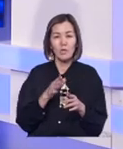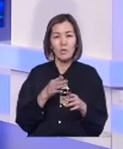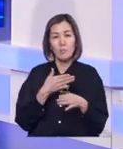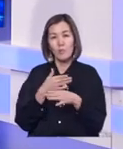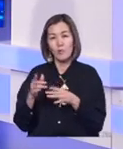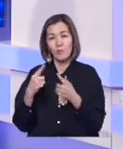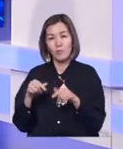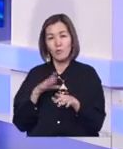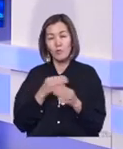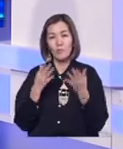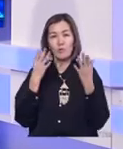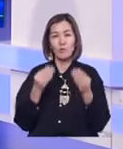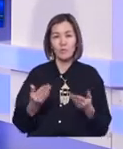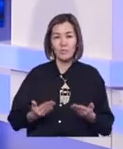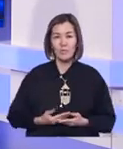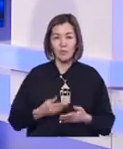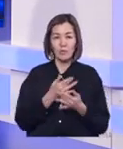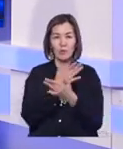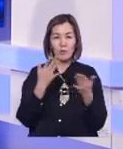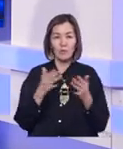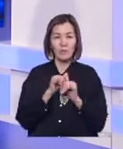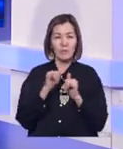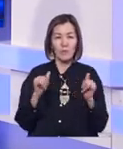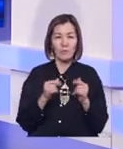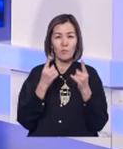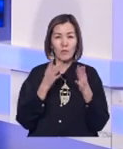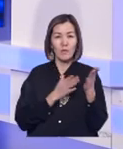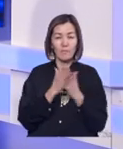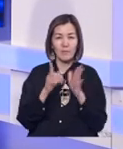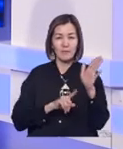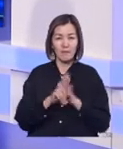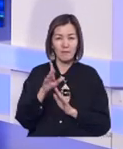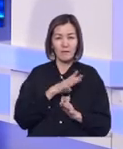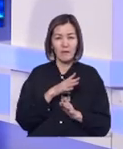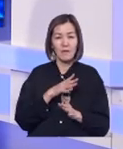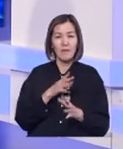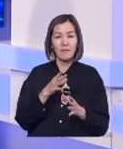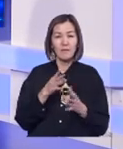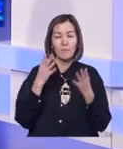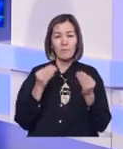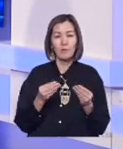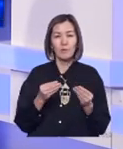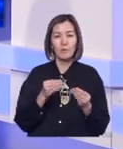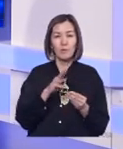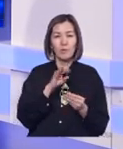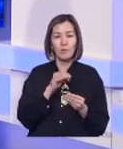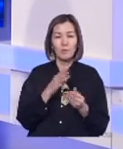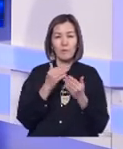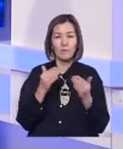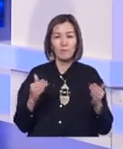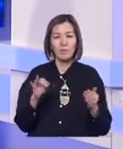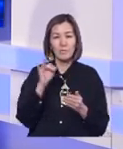көтерген. Бүгінде тыныс-тіршілігі түрленіп, дамудың даңғыл жолына аяқ басып келеді. Атаулы датаға орай Мұхамеджан Тынышбаев